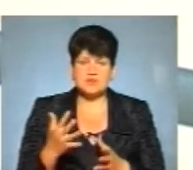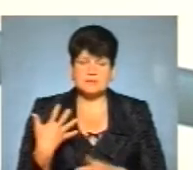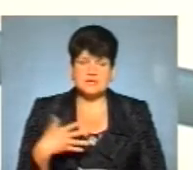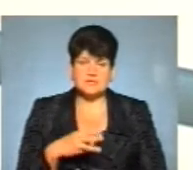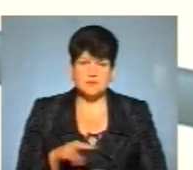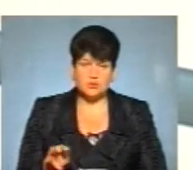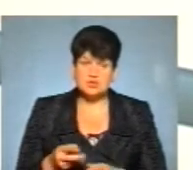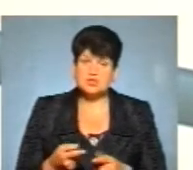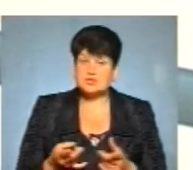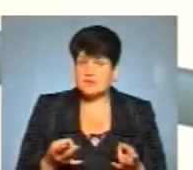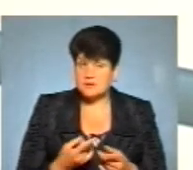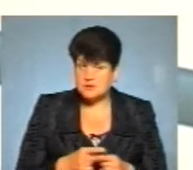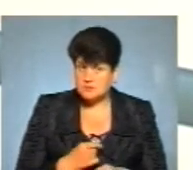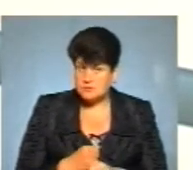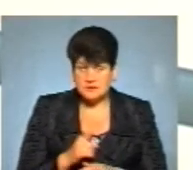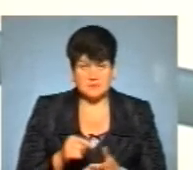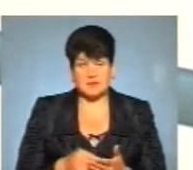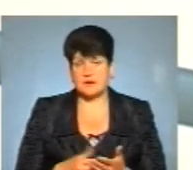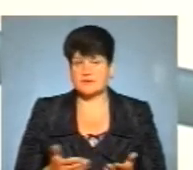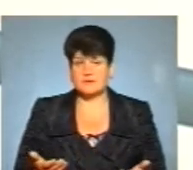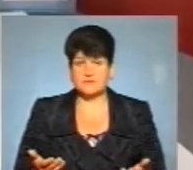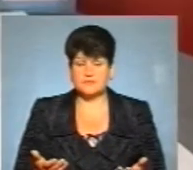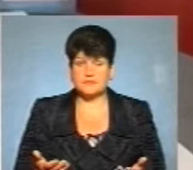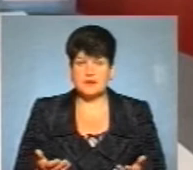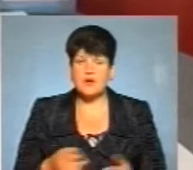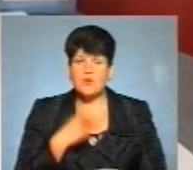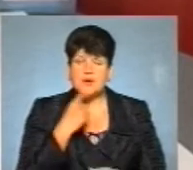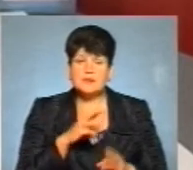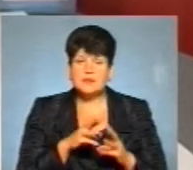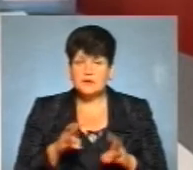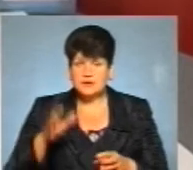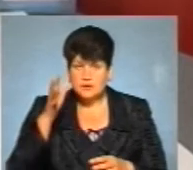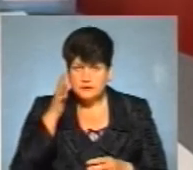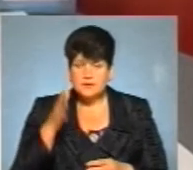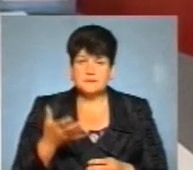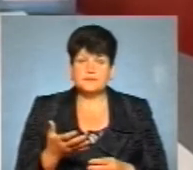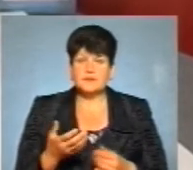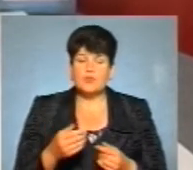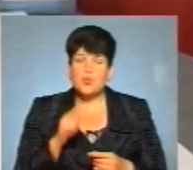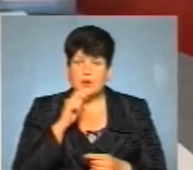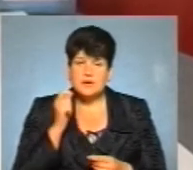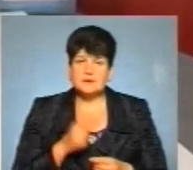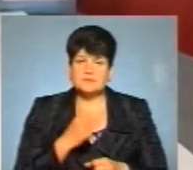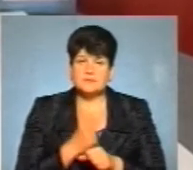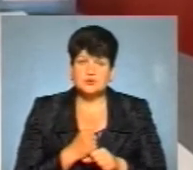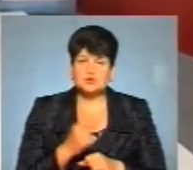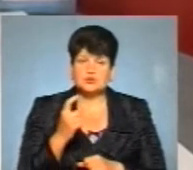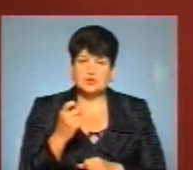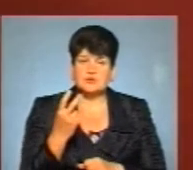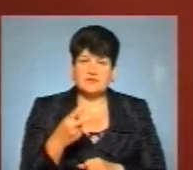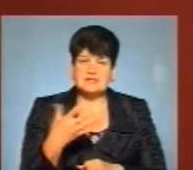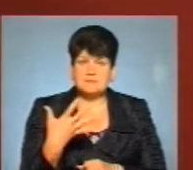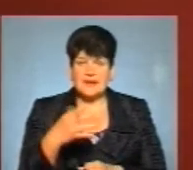Чи є доцільність в цьому? Теж питання. За даними Міністерства освіти і науки, в Україні функціонують